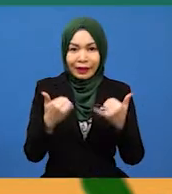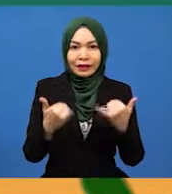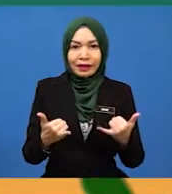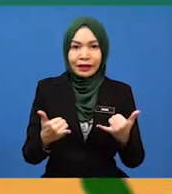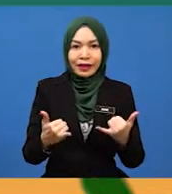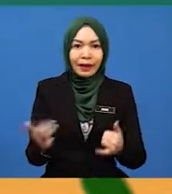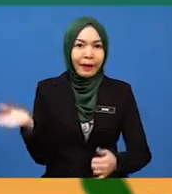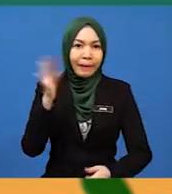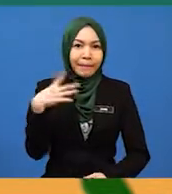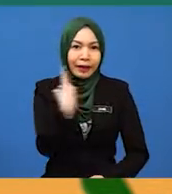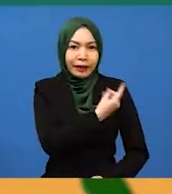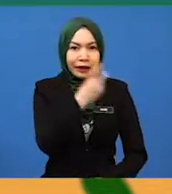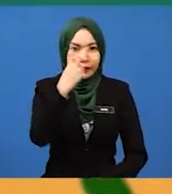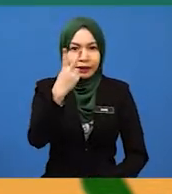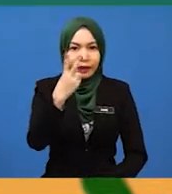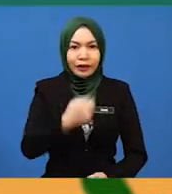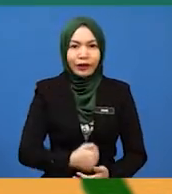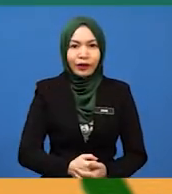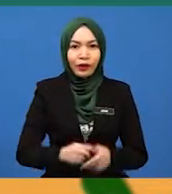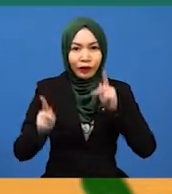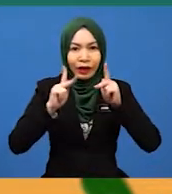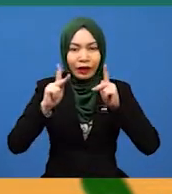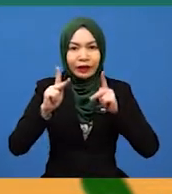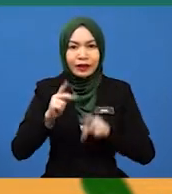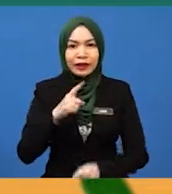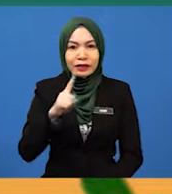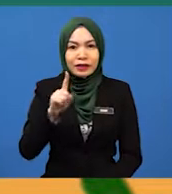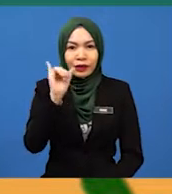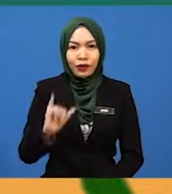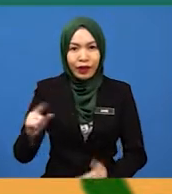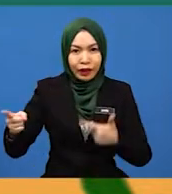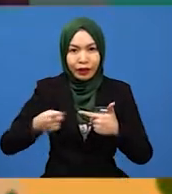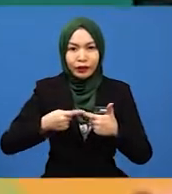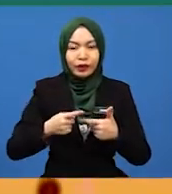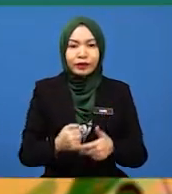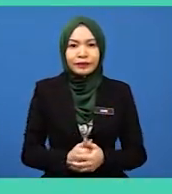Sekarang, mari kita lihat pula kata seru yang kedua.